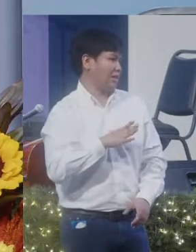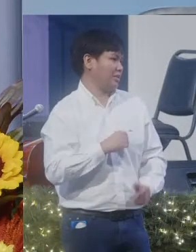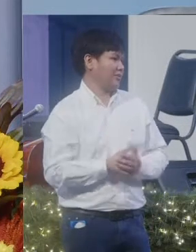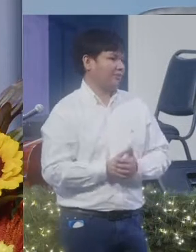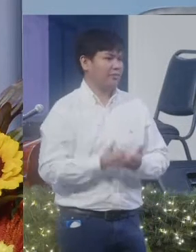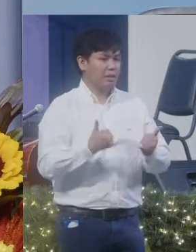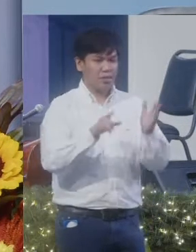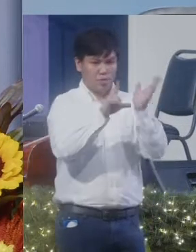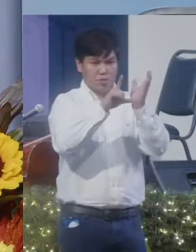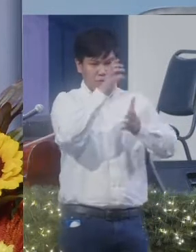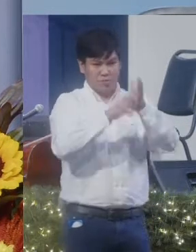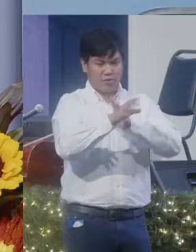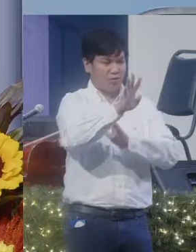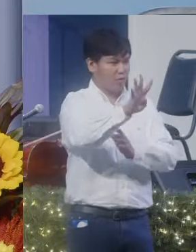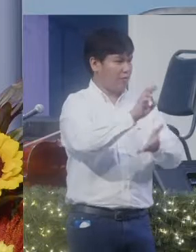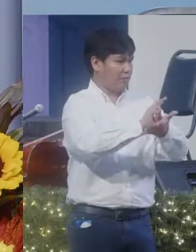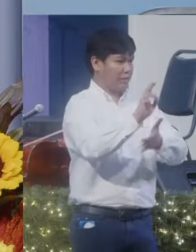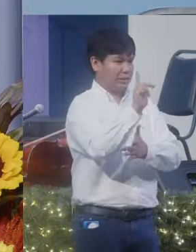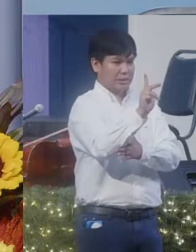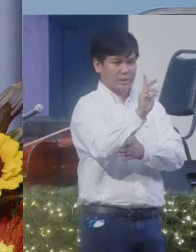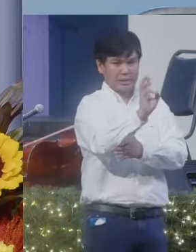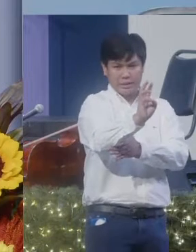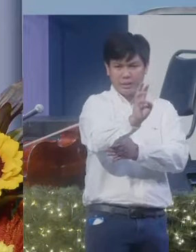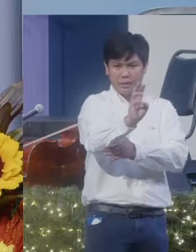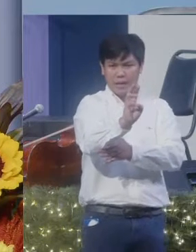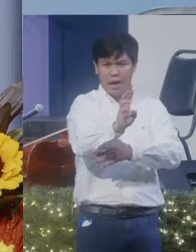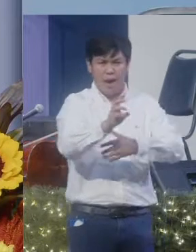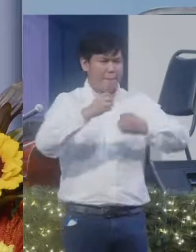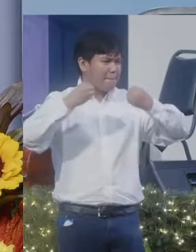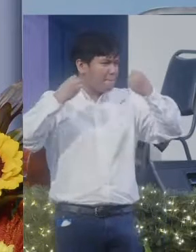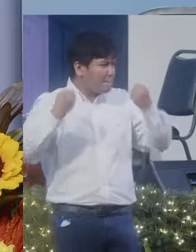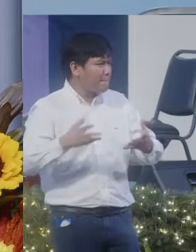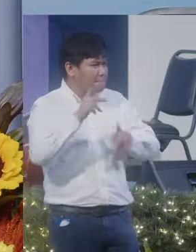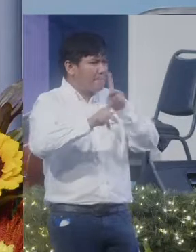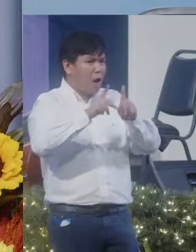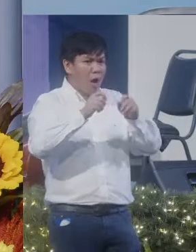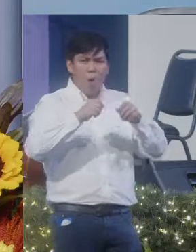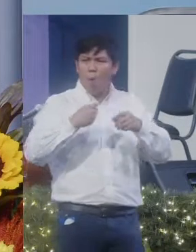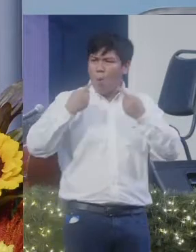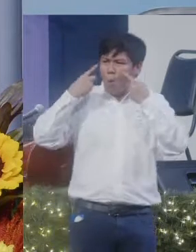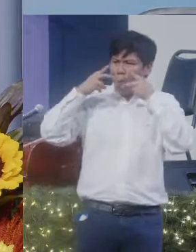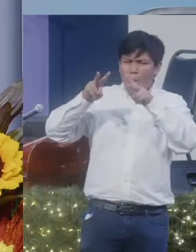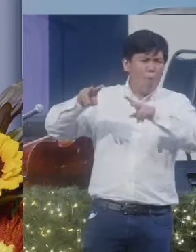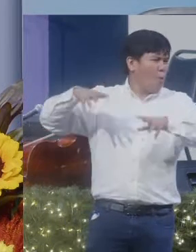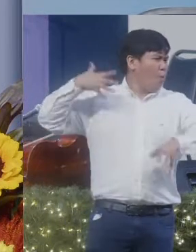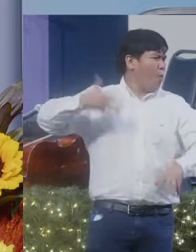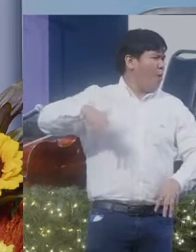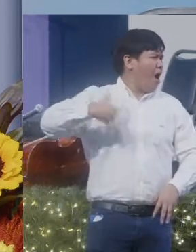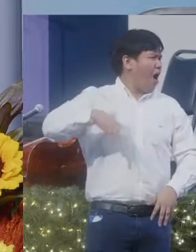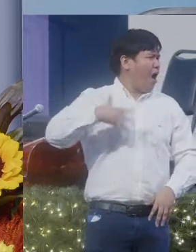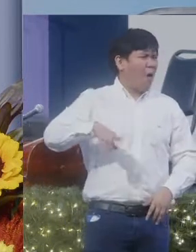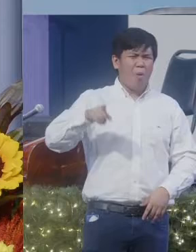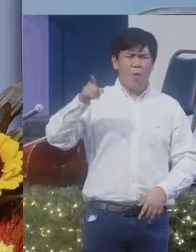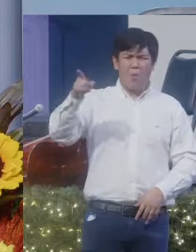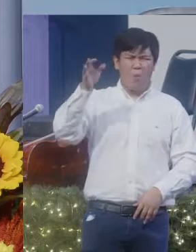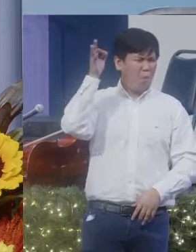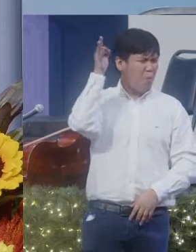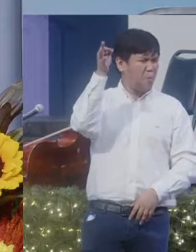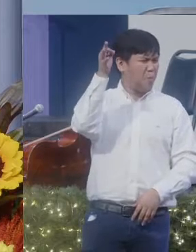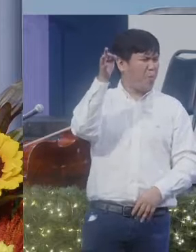verse 36, "And they were all amazed," ang wika roon, "and said to one another, 'What is this